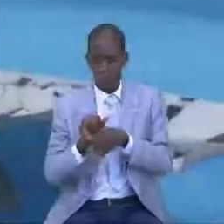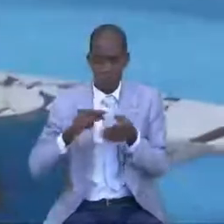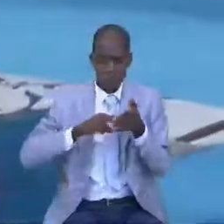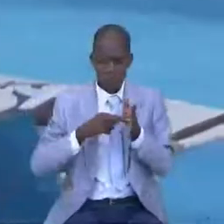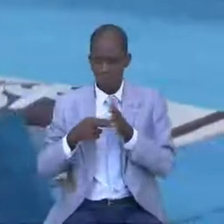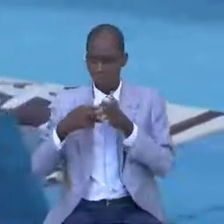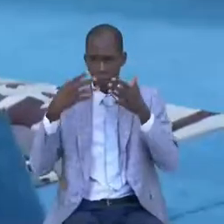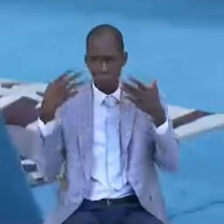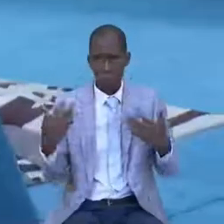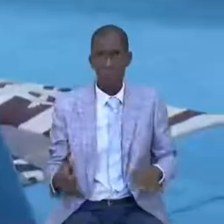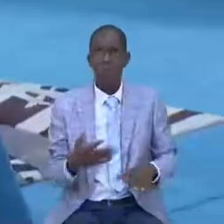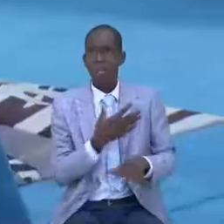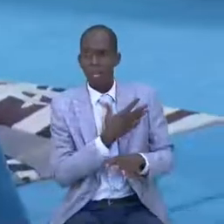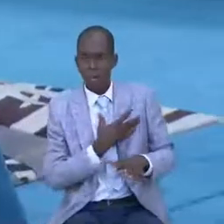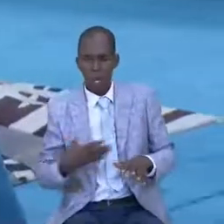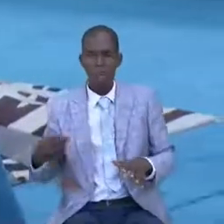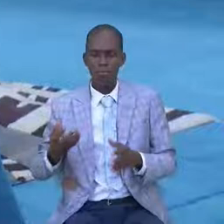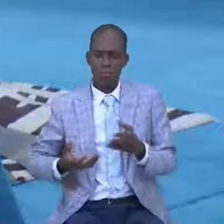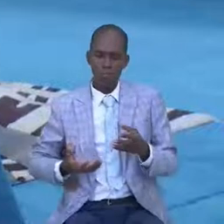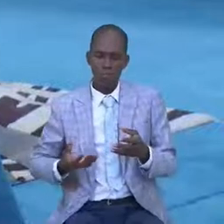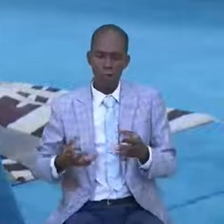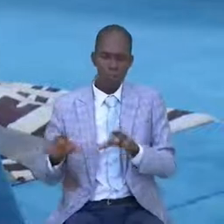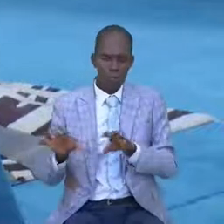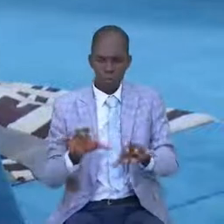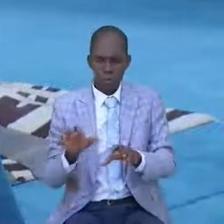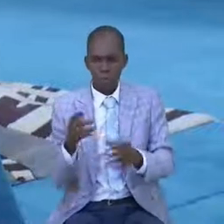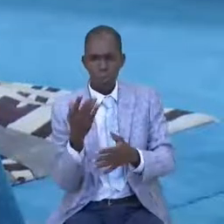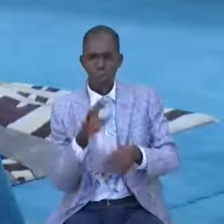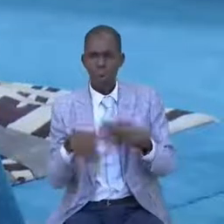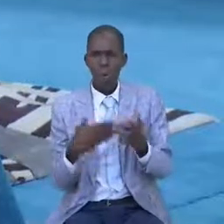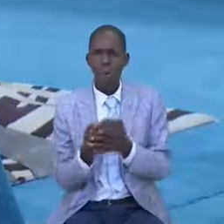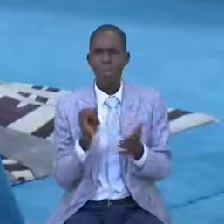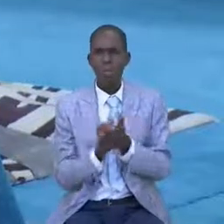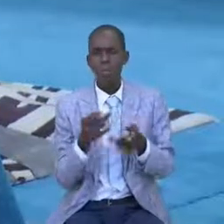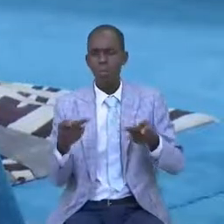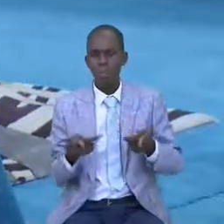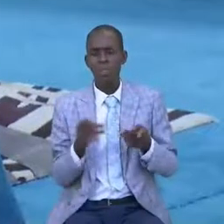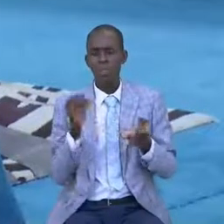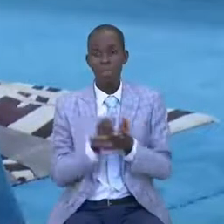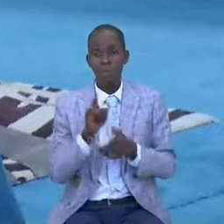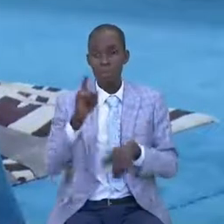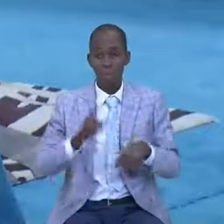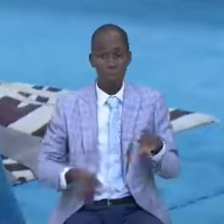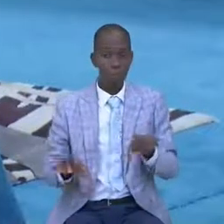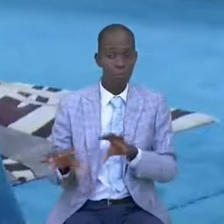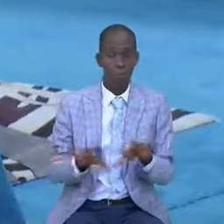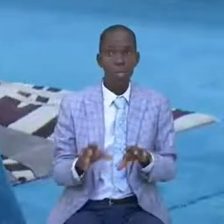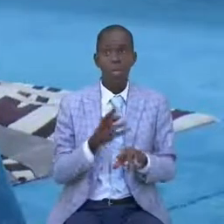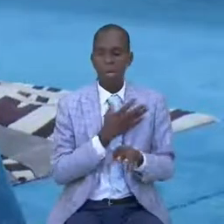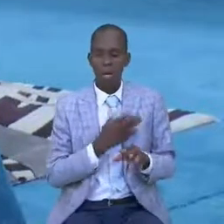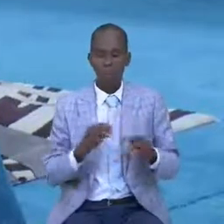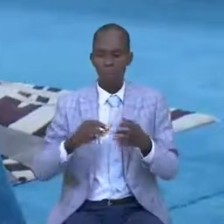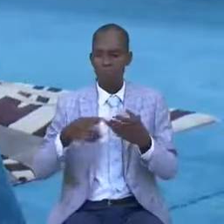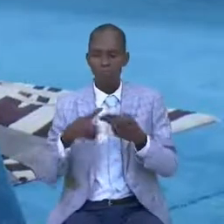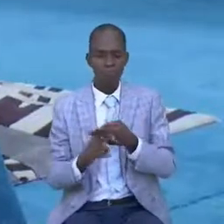visite et son départ. Alors il va arranger ceci, régler ceci, mais ça met dans le tuyau, dans les